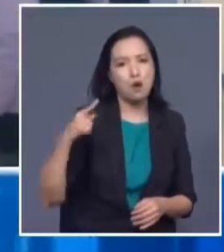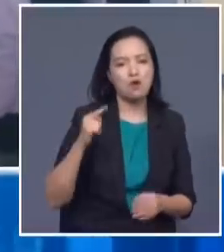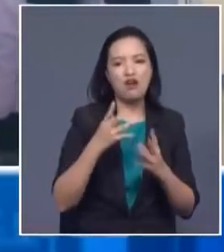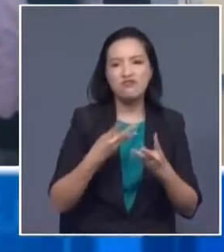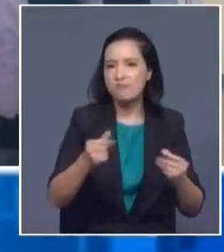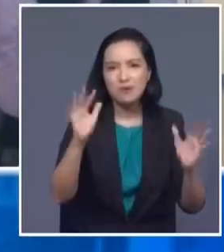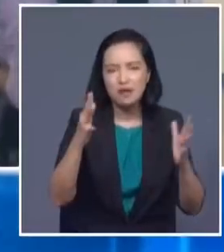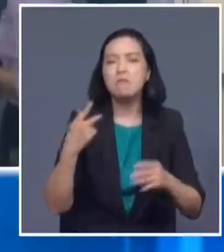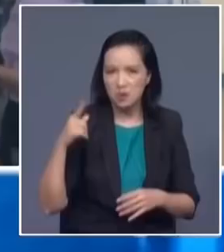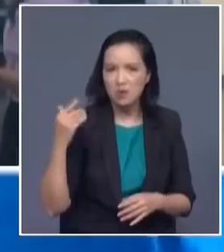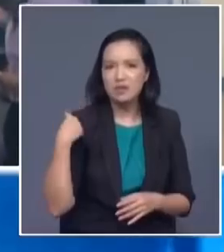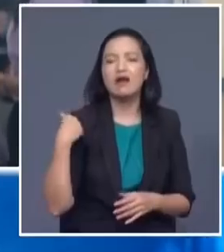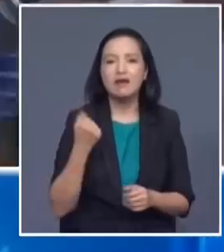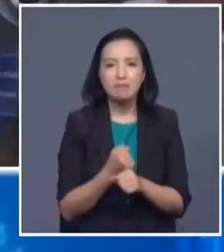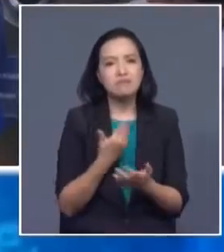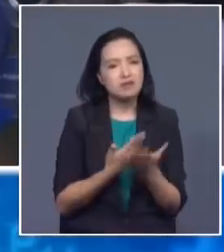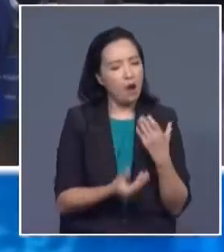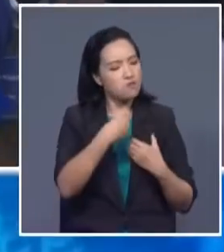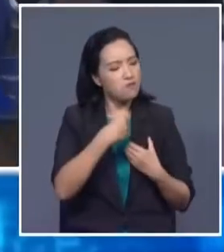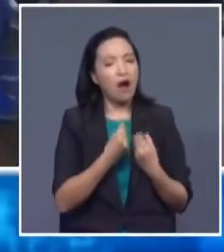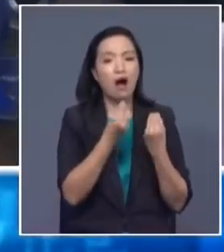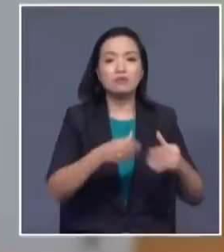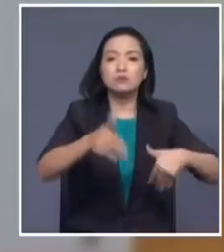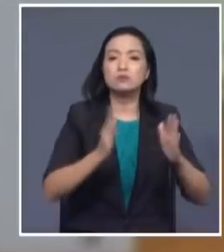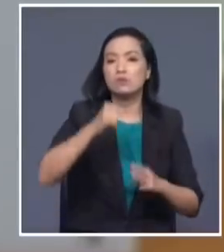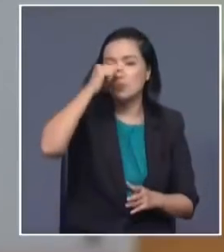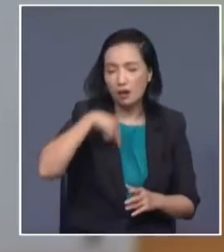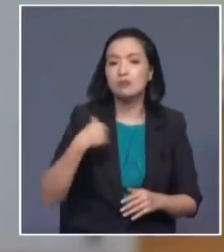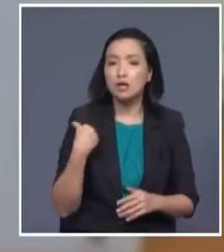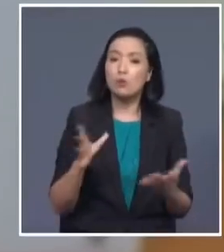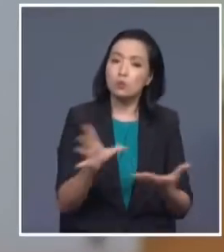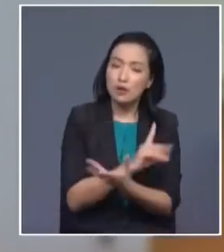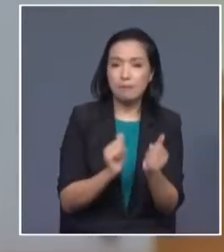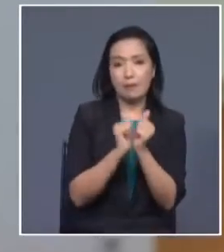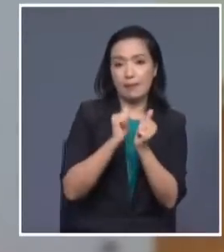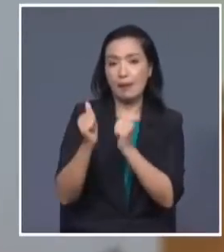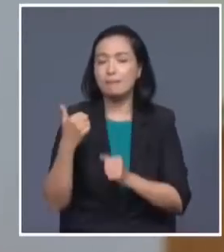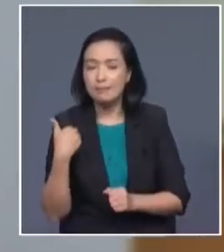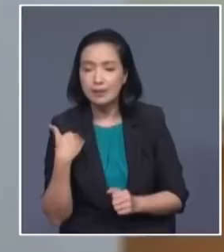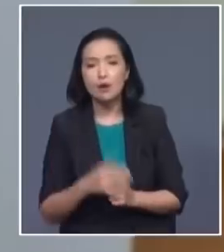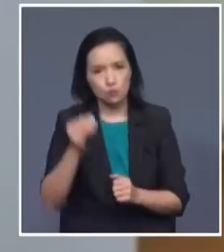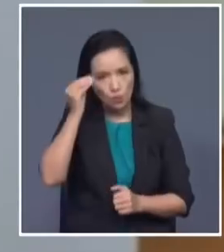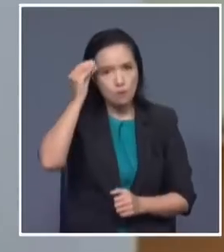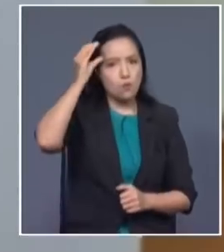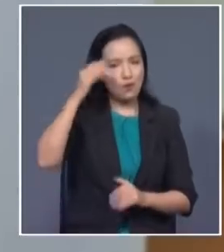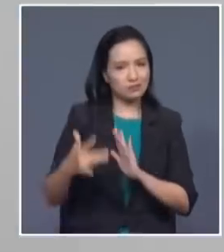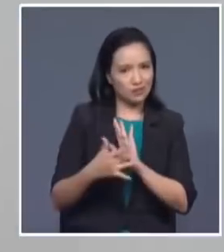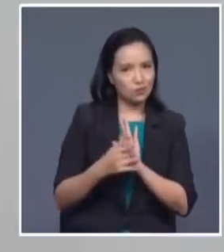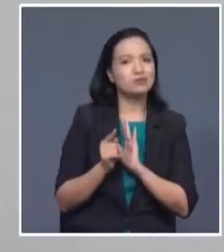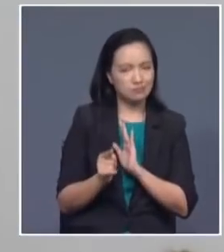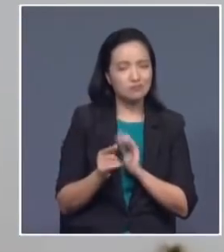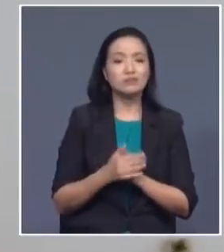ล่าสามารถจะสร้างให้เกิดรายได้แก่ประชาชนไทยสร้างให้เกิดวัฒนธรรมการแข่งขันการด้วยความรู้และเทคโนโลยี